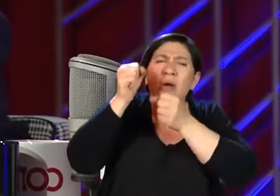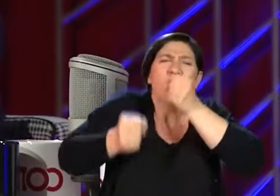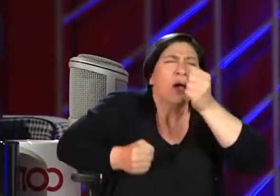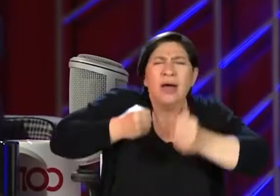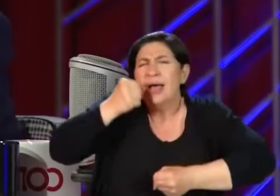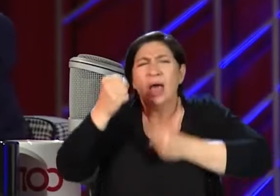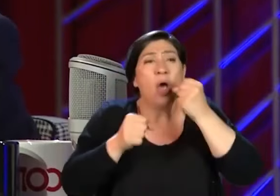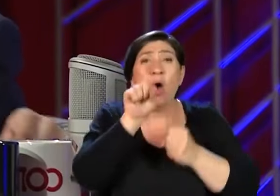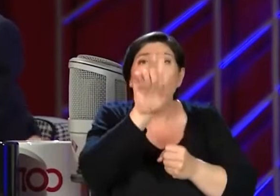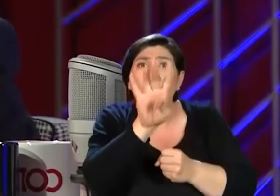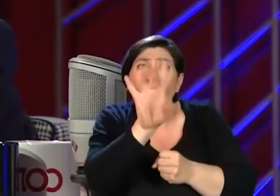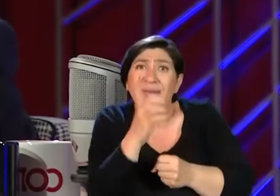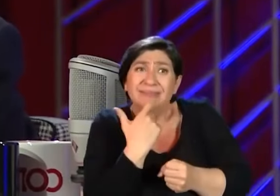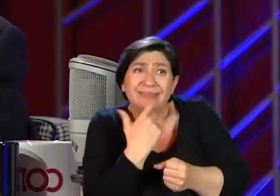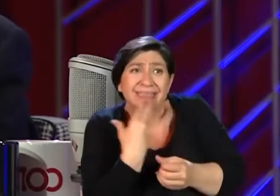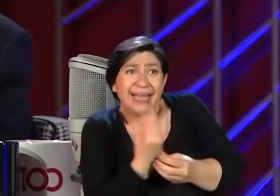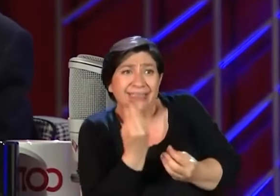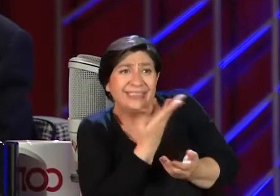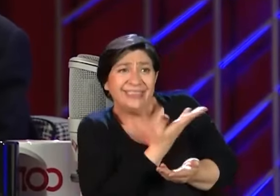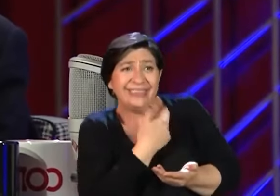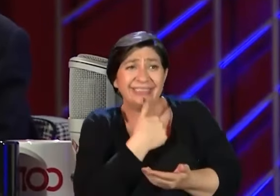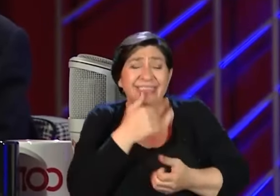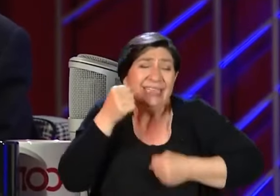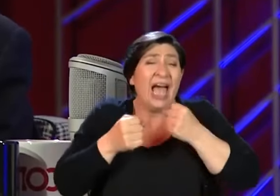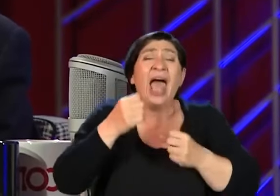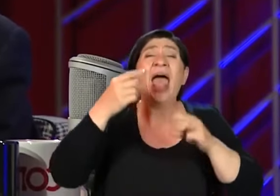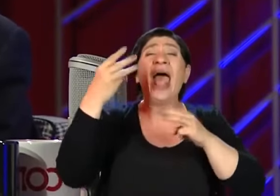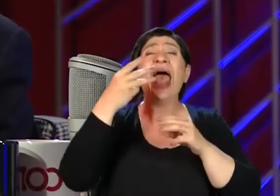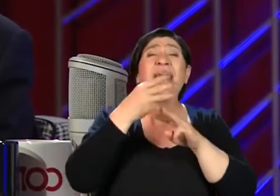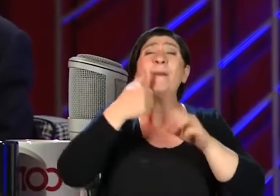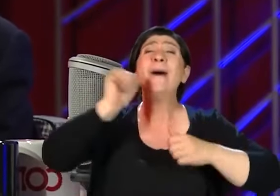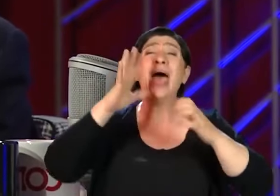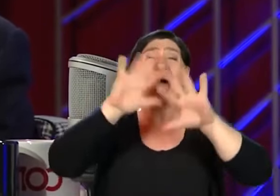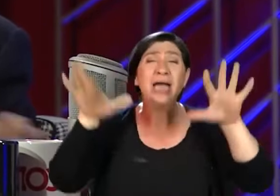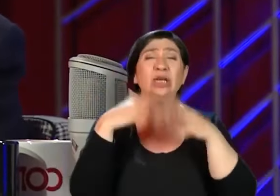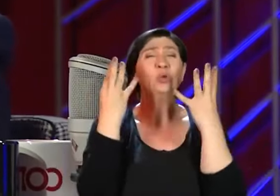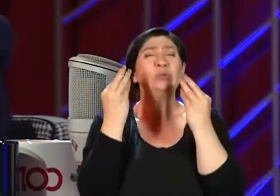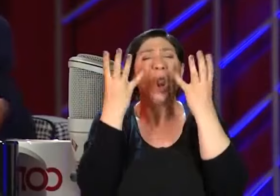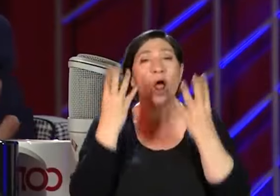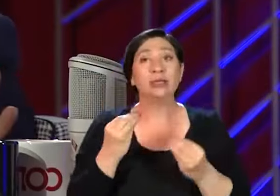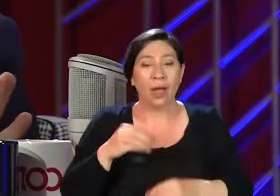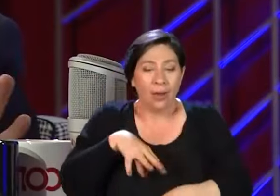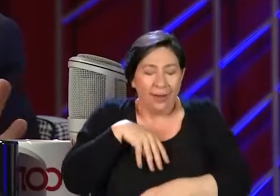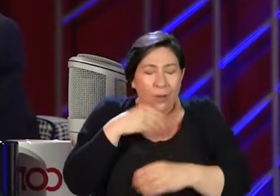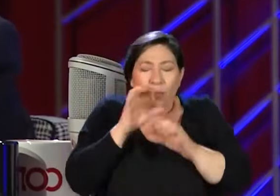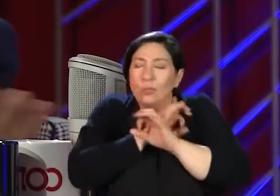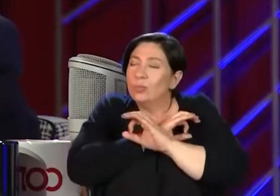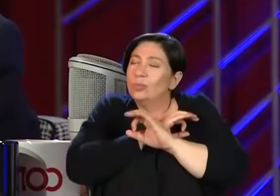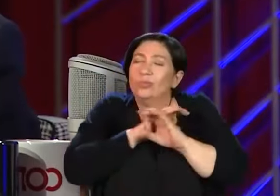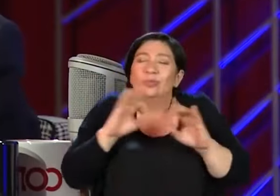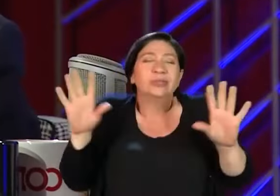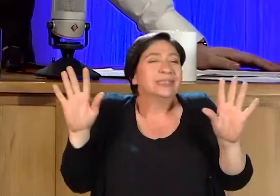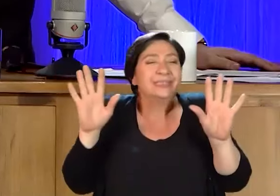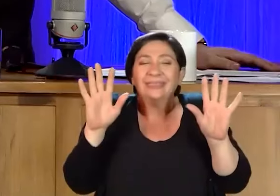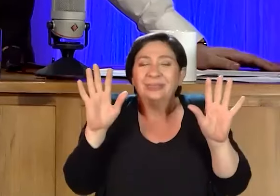koşup 14-15 yaşındaki bir gencin Ekrem abi her şey çok güzel olacak ruhu müthiş bir şey.